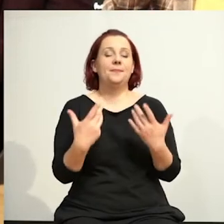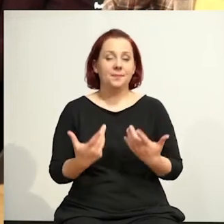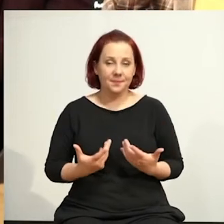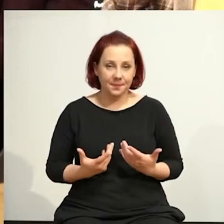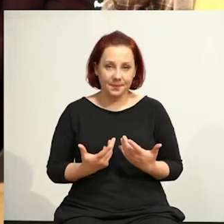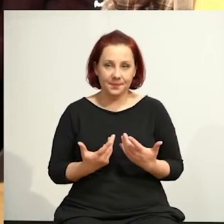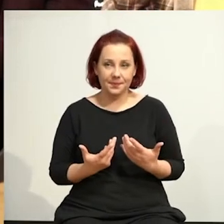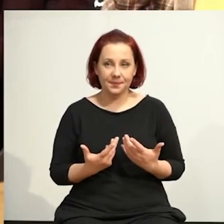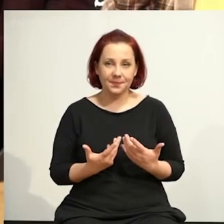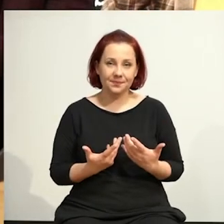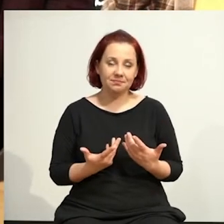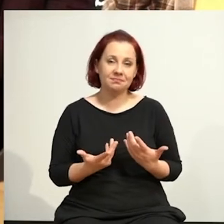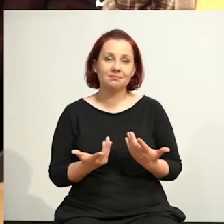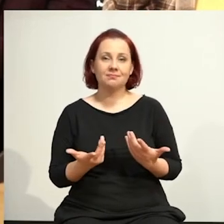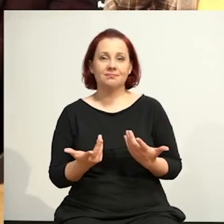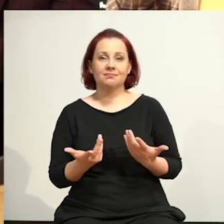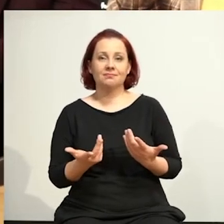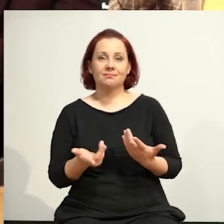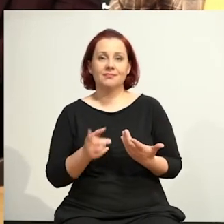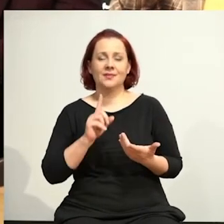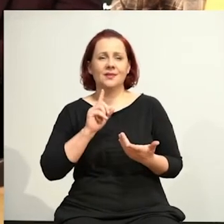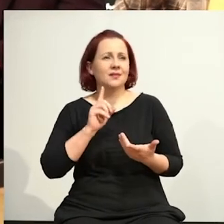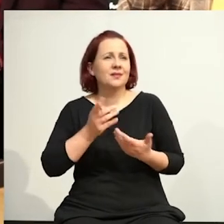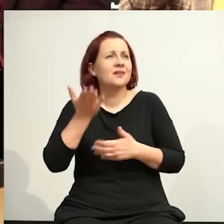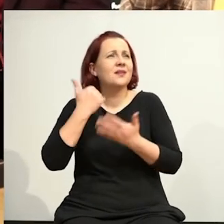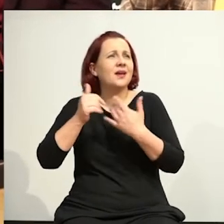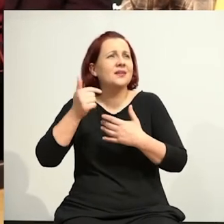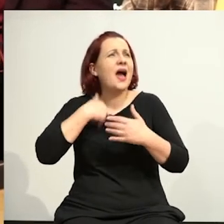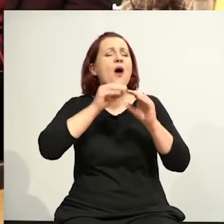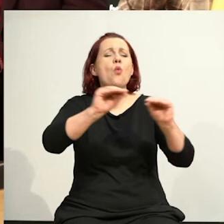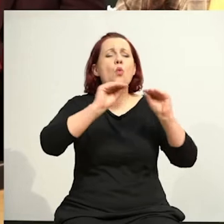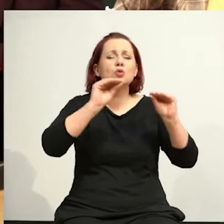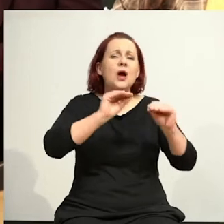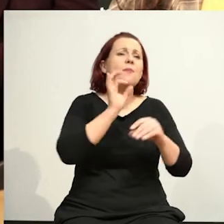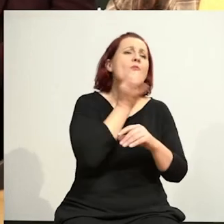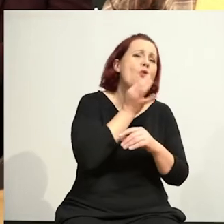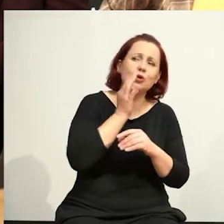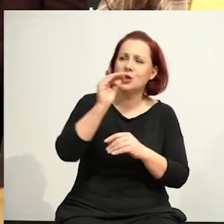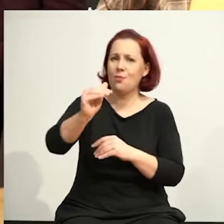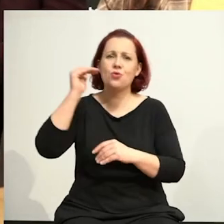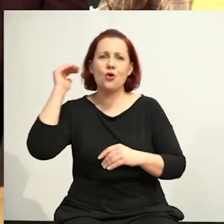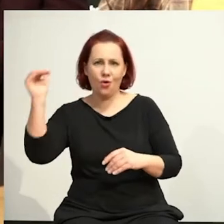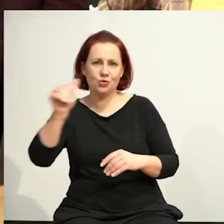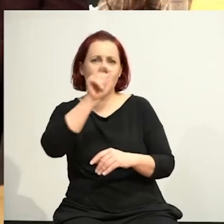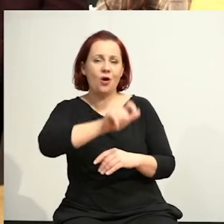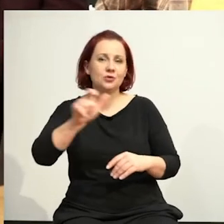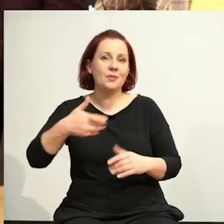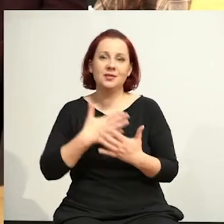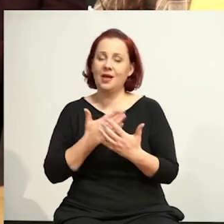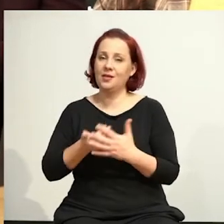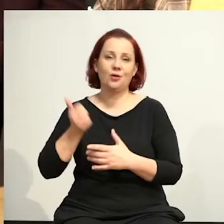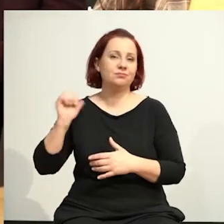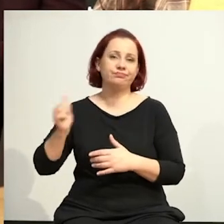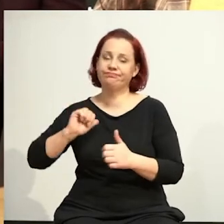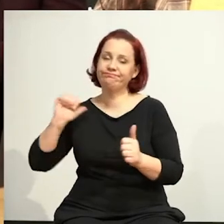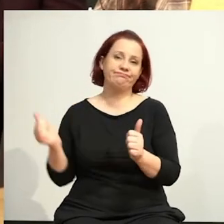że albo dorosłych, albo młodzież gdzieś tam cały czas uczę, Norwid musiał być niejako zawodowo przy mnie